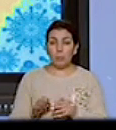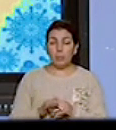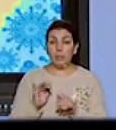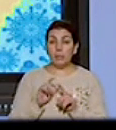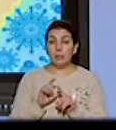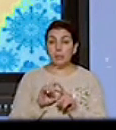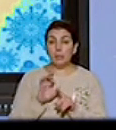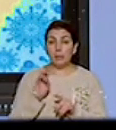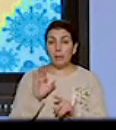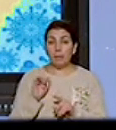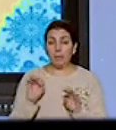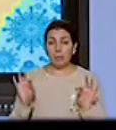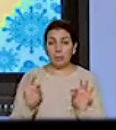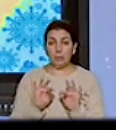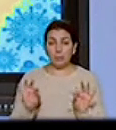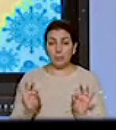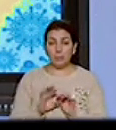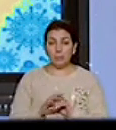запомнить слова песни.